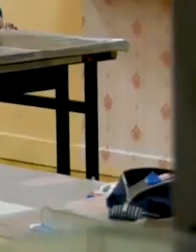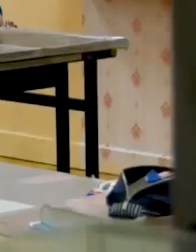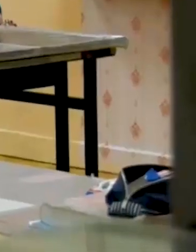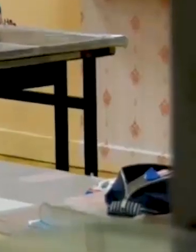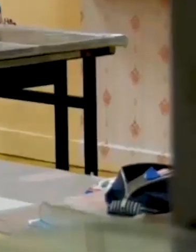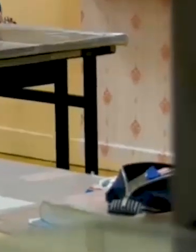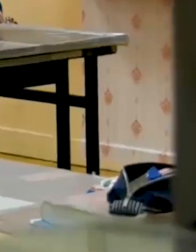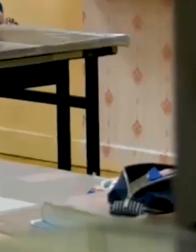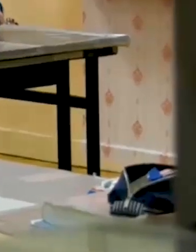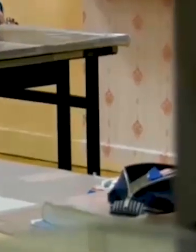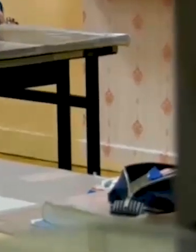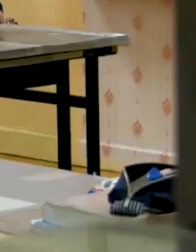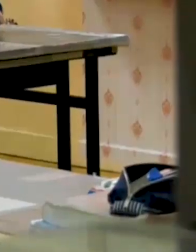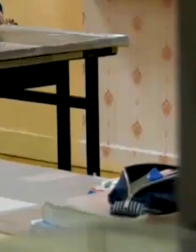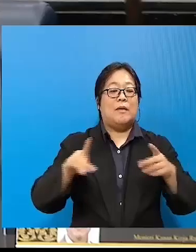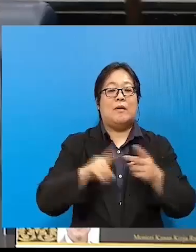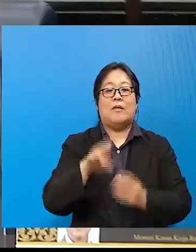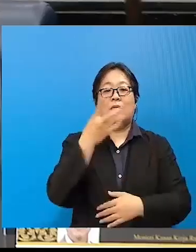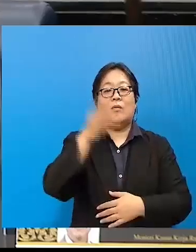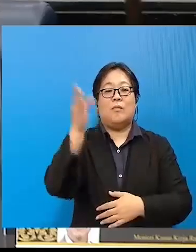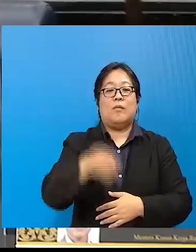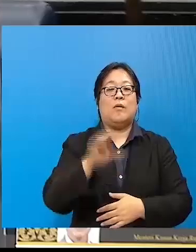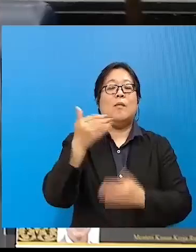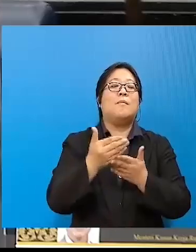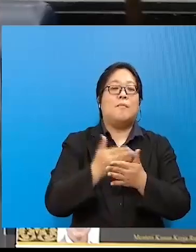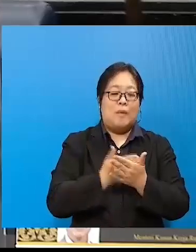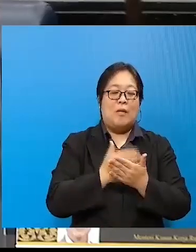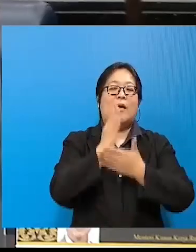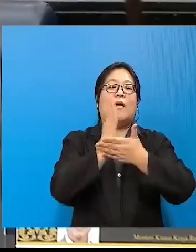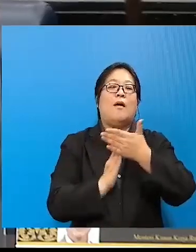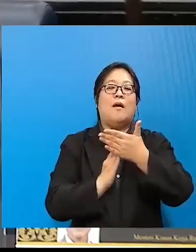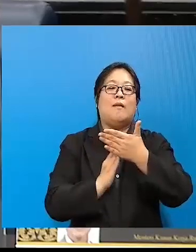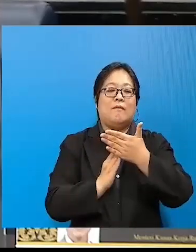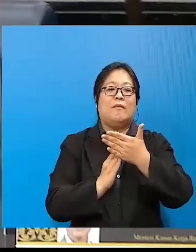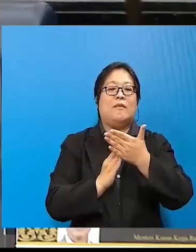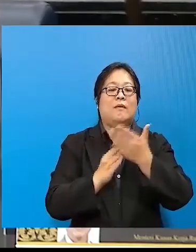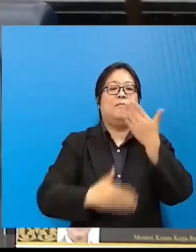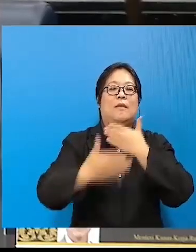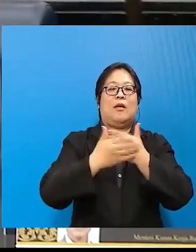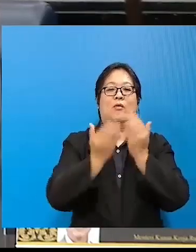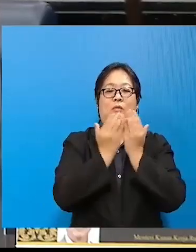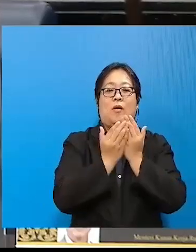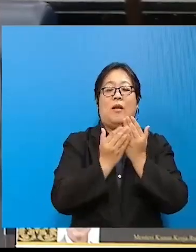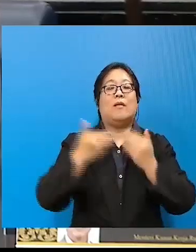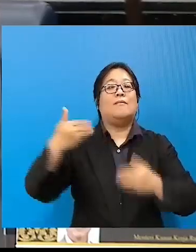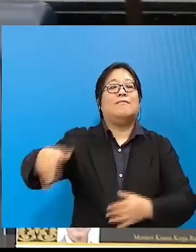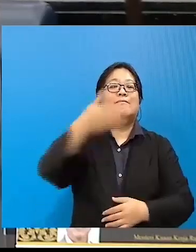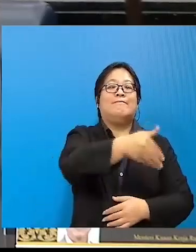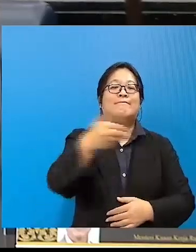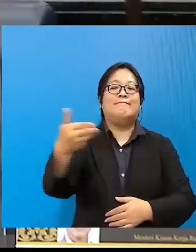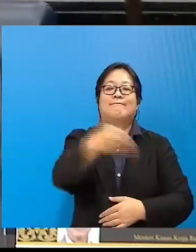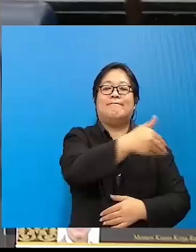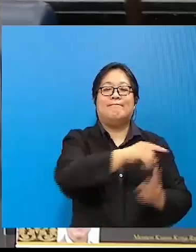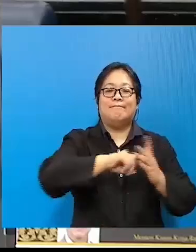adalah murid kelas peperiksaan. kemudian 17 Oktober barulah separuh murid sekolah menengah masuk dan separuh murid sekolah